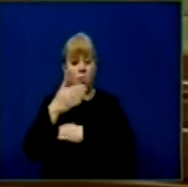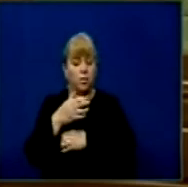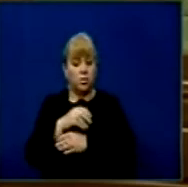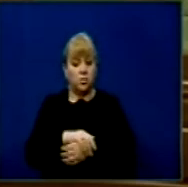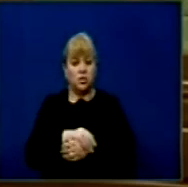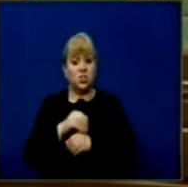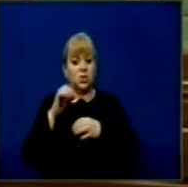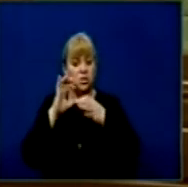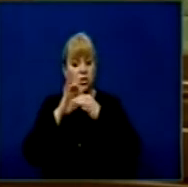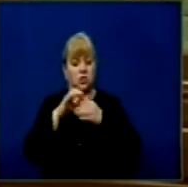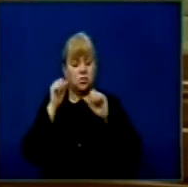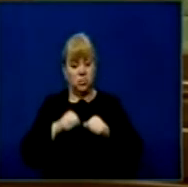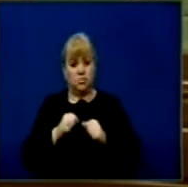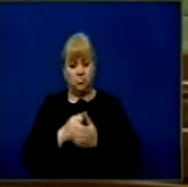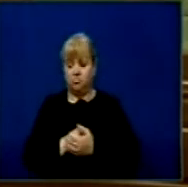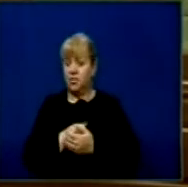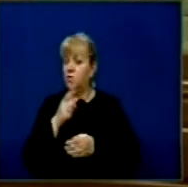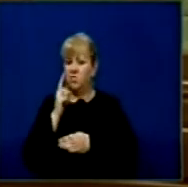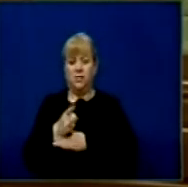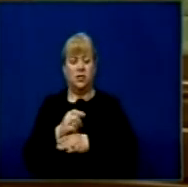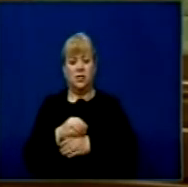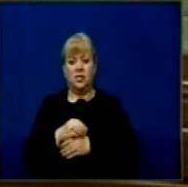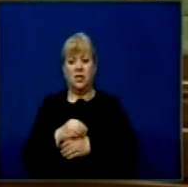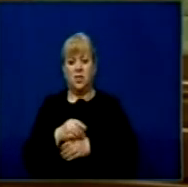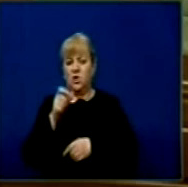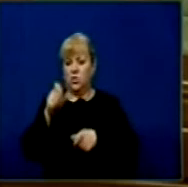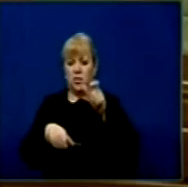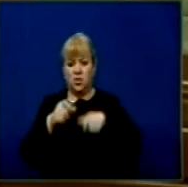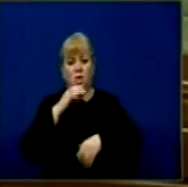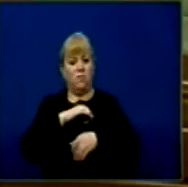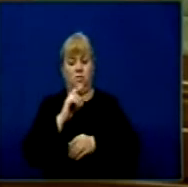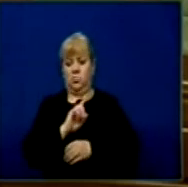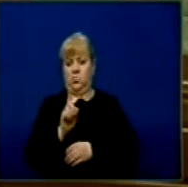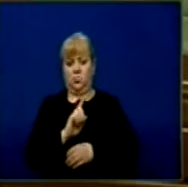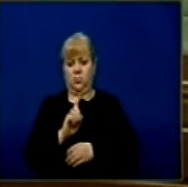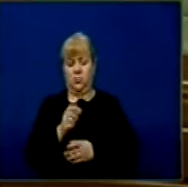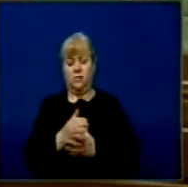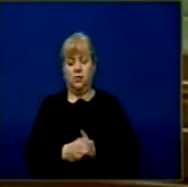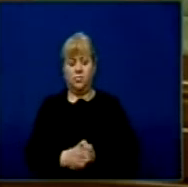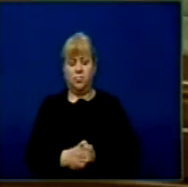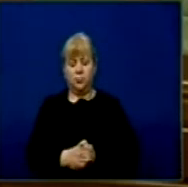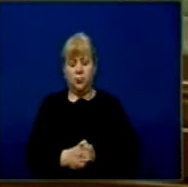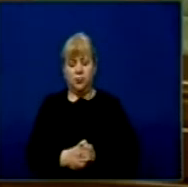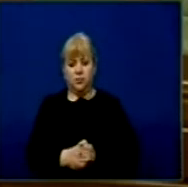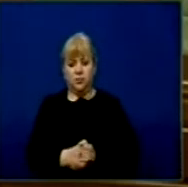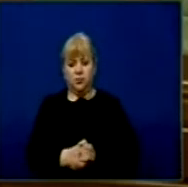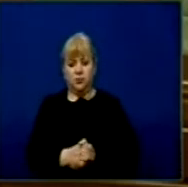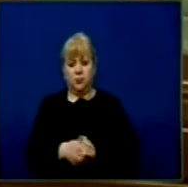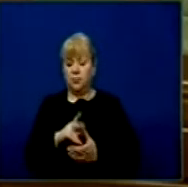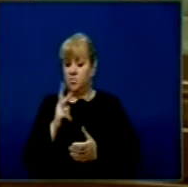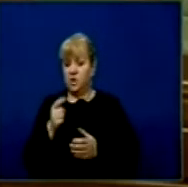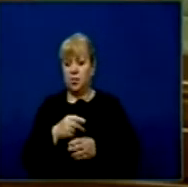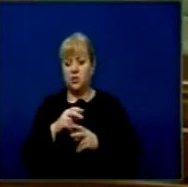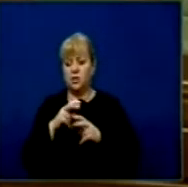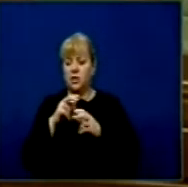qeverisë, po jo domosdoshmërisht në rritje të mirëqenies edhe së fuqisë ekonomike dhe vlerësve të qytetarëve. Madje, në të njëjtin studim,